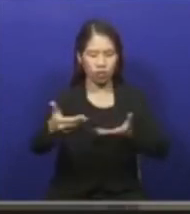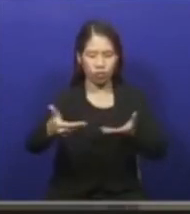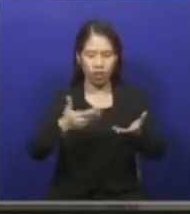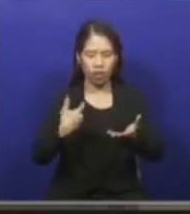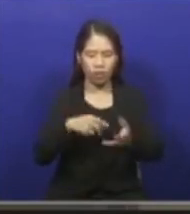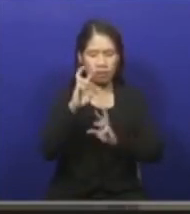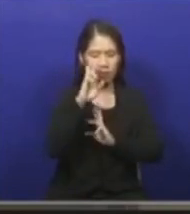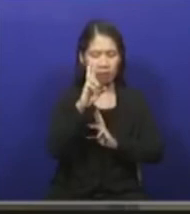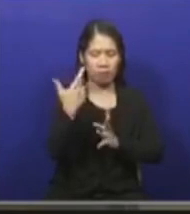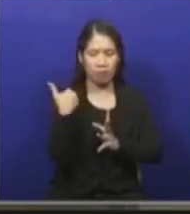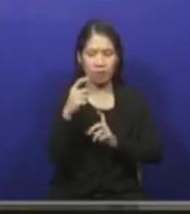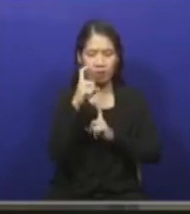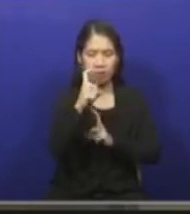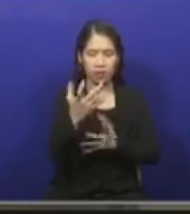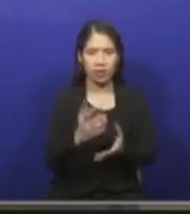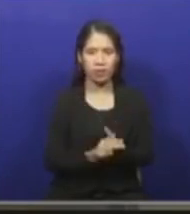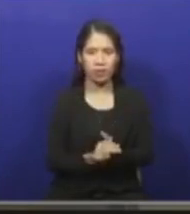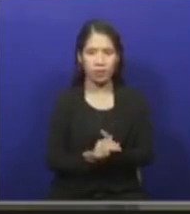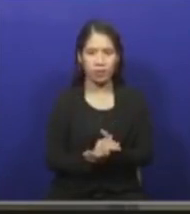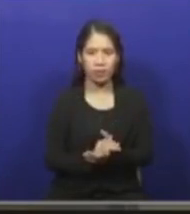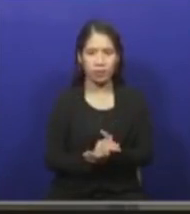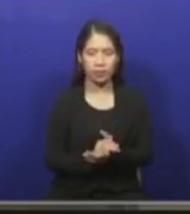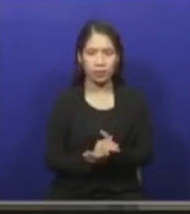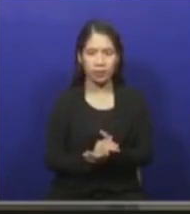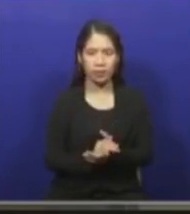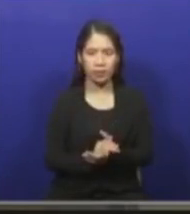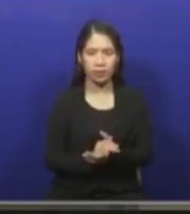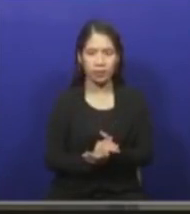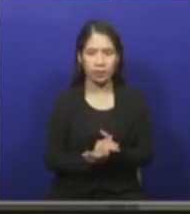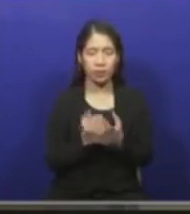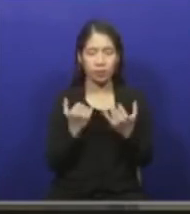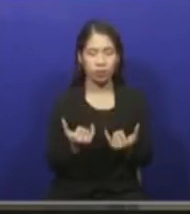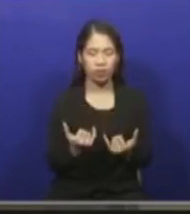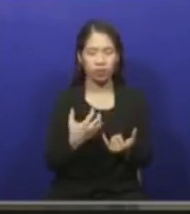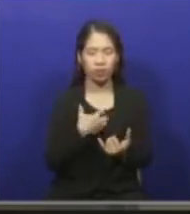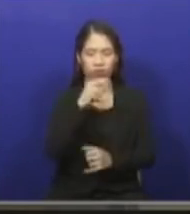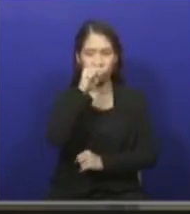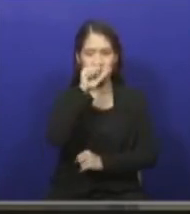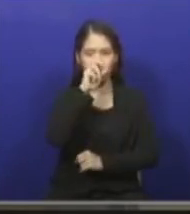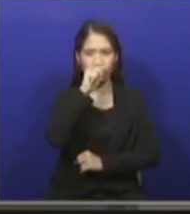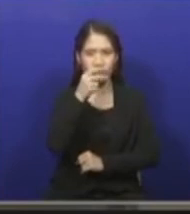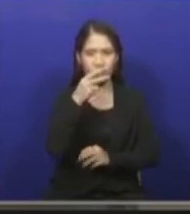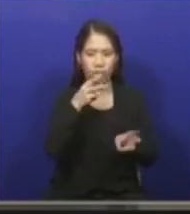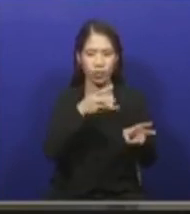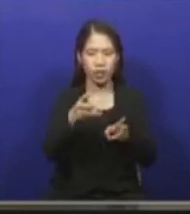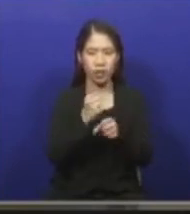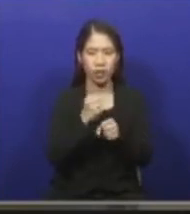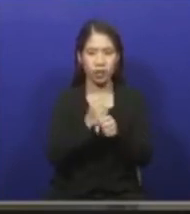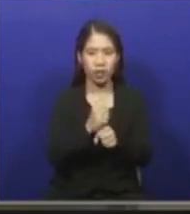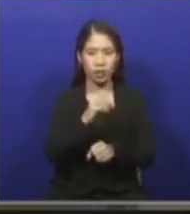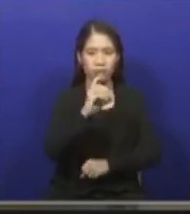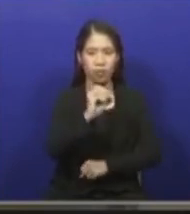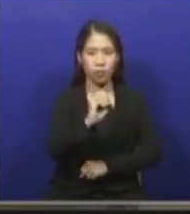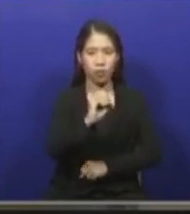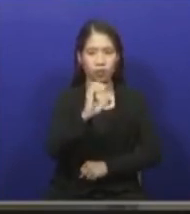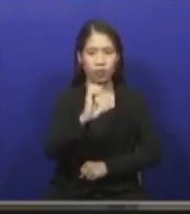รือที่เรียกกันว่า corruption risk score ได้แล้วนะครับท่านประธานดังนั้นหันมาดูการผลิตหุ่นไล่กา AOCDS แบบน้อง